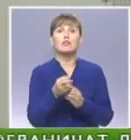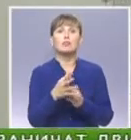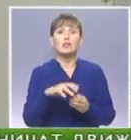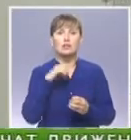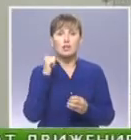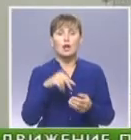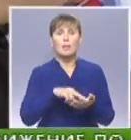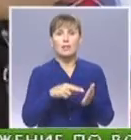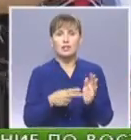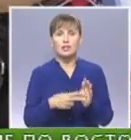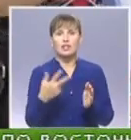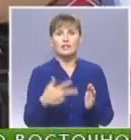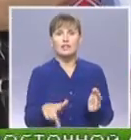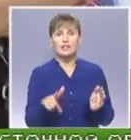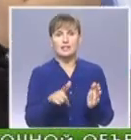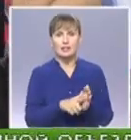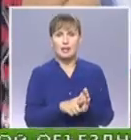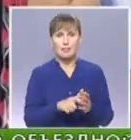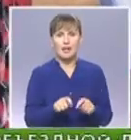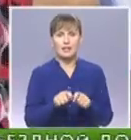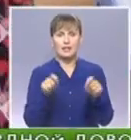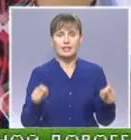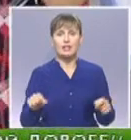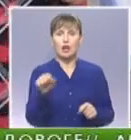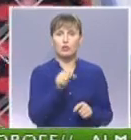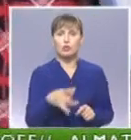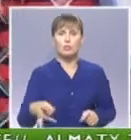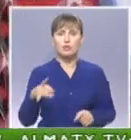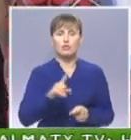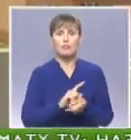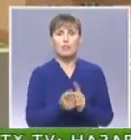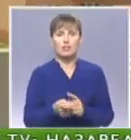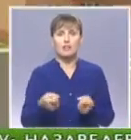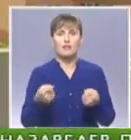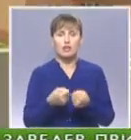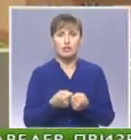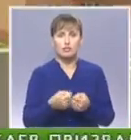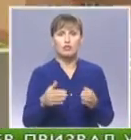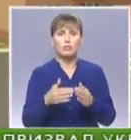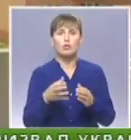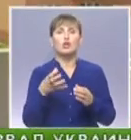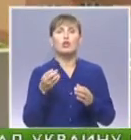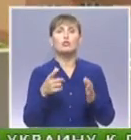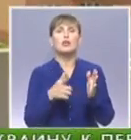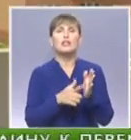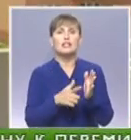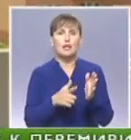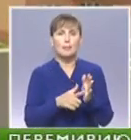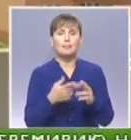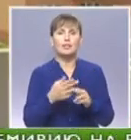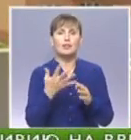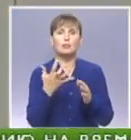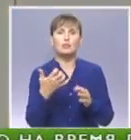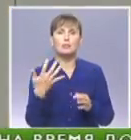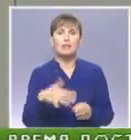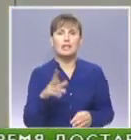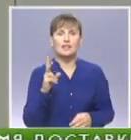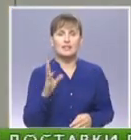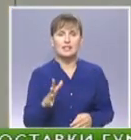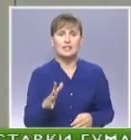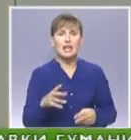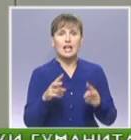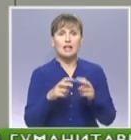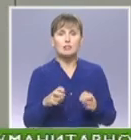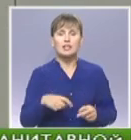сдать 37 многоэтажек. В частности, в Оэзовском районе вместо аварийного жилья возведут еще 7 многоэтажек. Это 550 квартир.